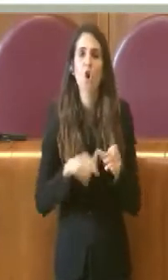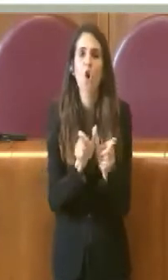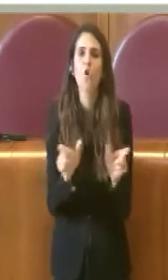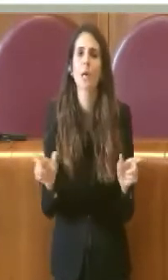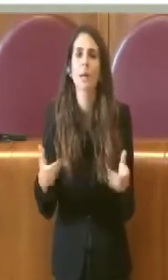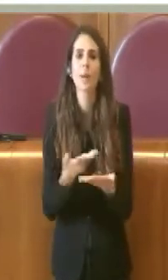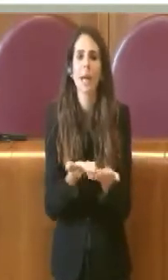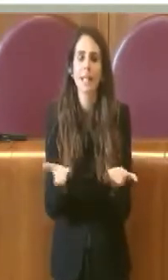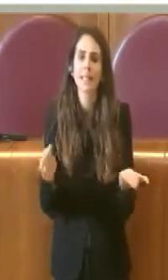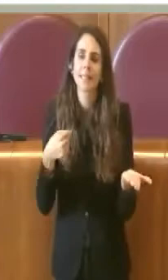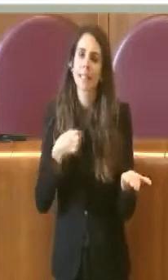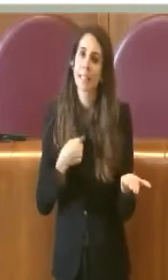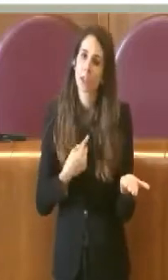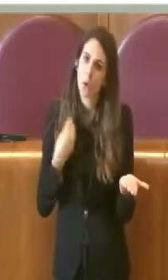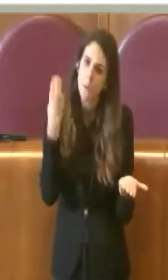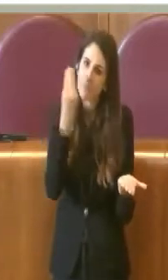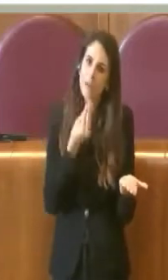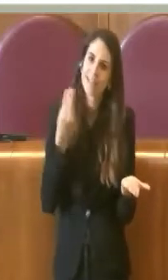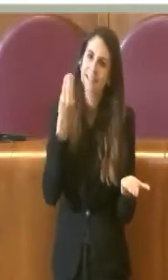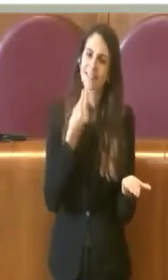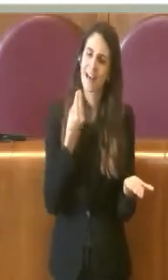un po' più di serietà